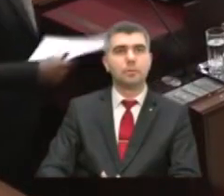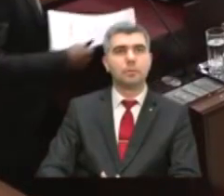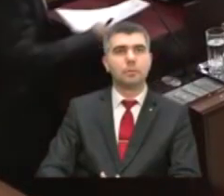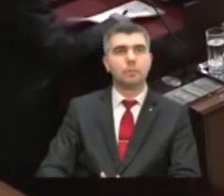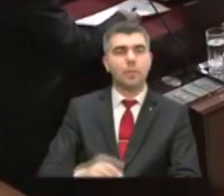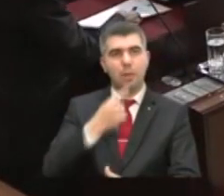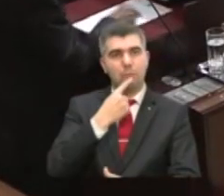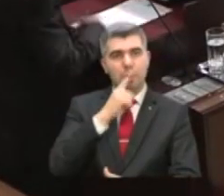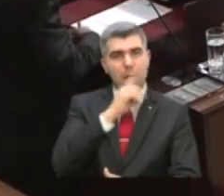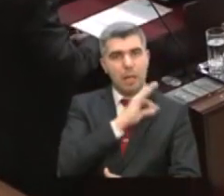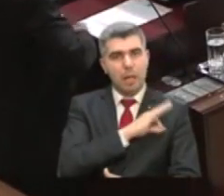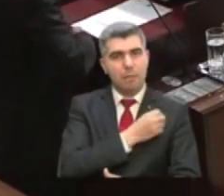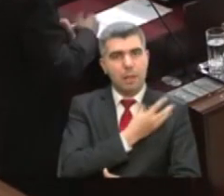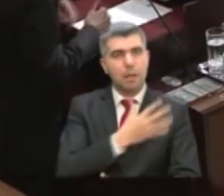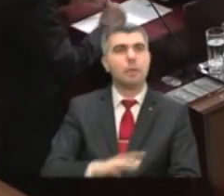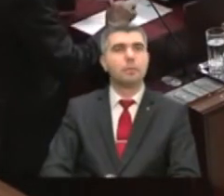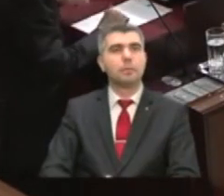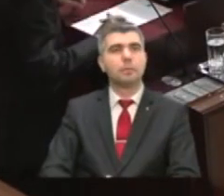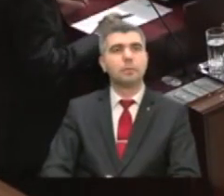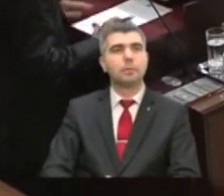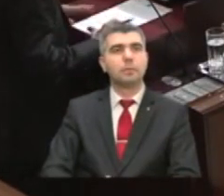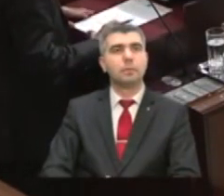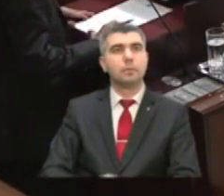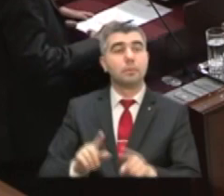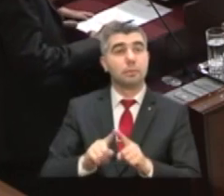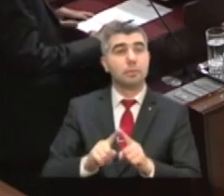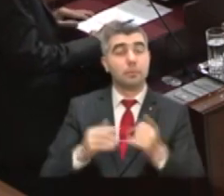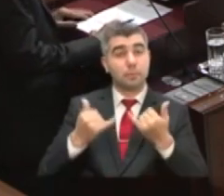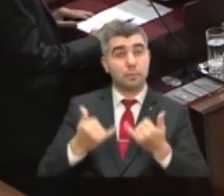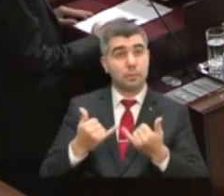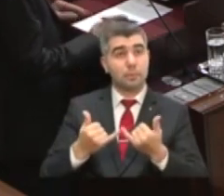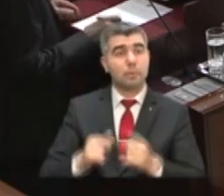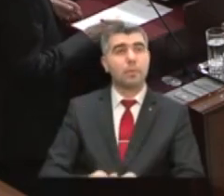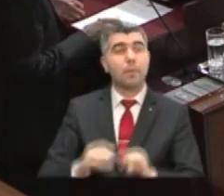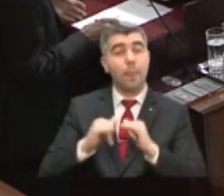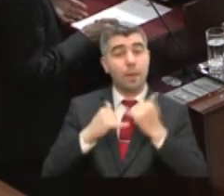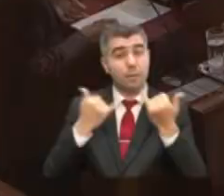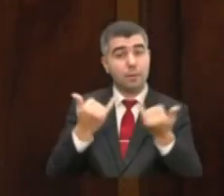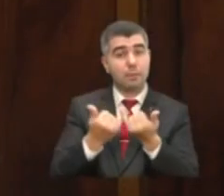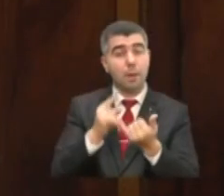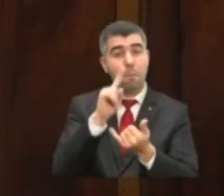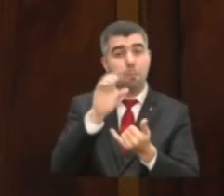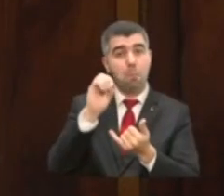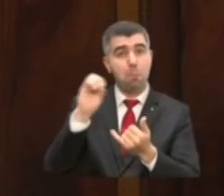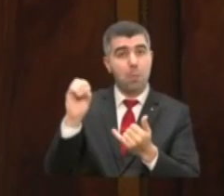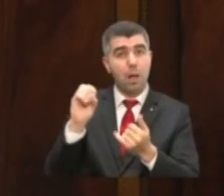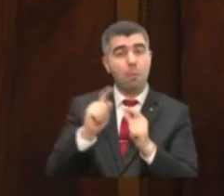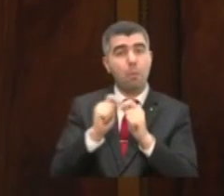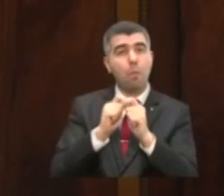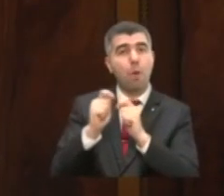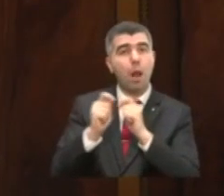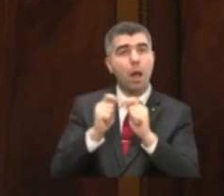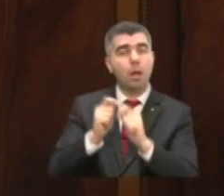بسم الله الرحمن الرحيم. هذه جلسة دستورية وعلى حسب المادة 100 من الدستور مخصصة لمناقشة